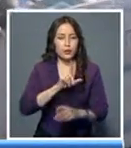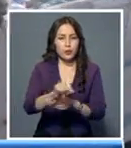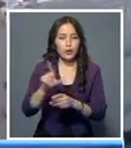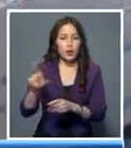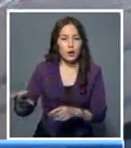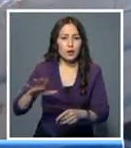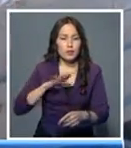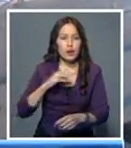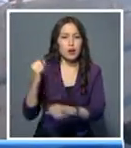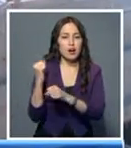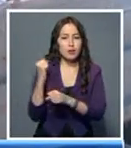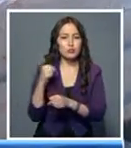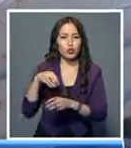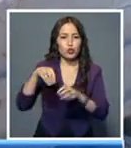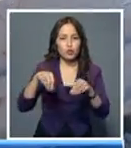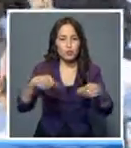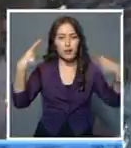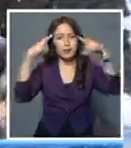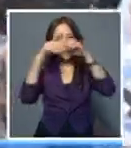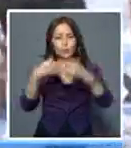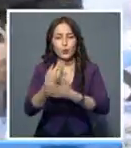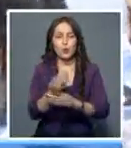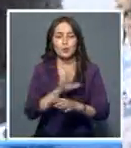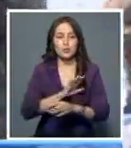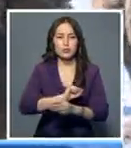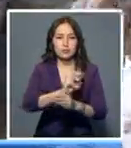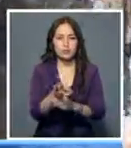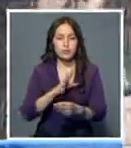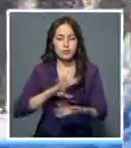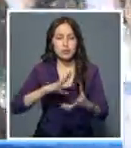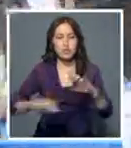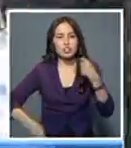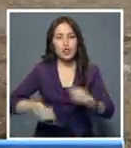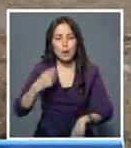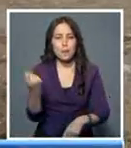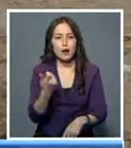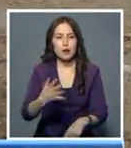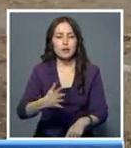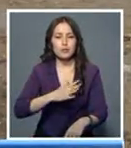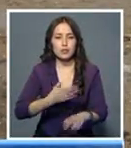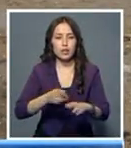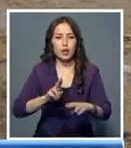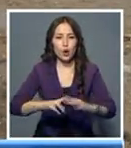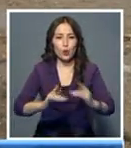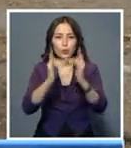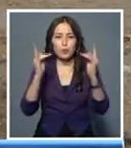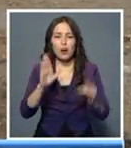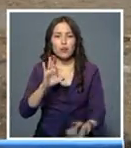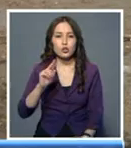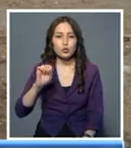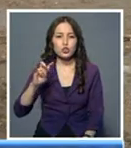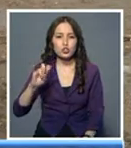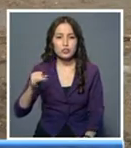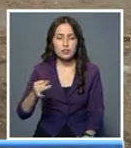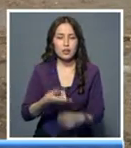құм, техника және күзет қойылды. Нәтиже алапат судың зардабы аз дейді. Бұл көпір Восточный ауылындағы Заречный